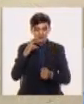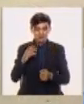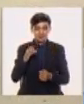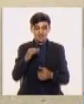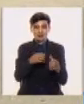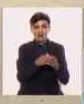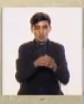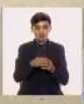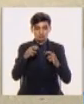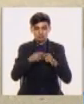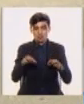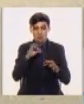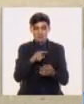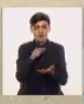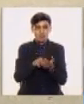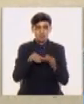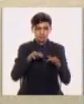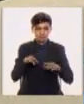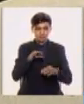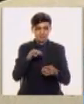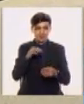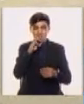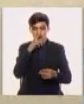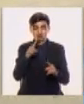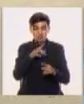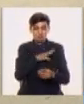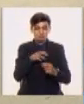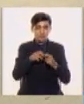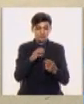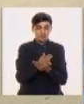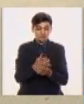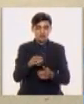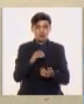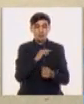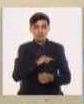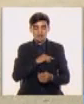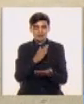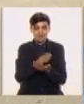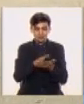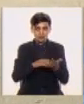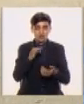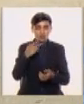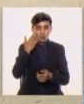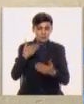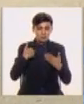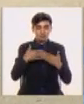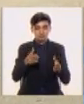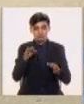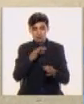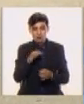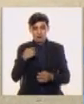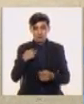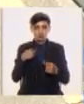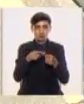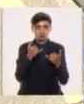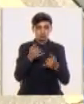компания занимается вопросами устранения неполадок. Мы все это контролируем, работа идет. Но когда именно мы запустим автодром, я сказать сейчас